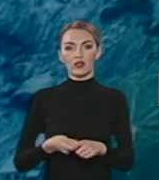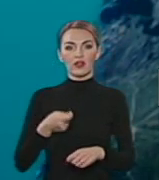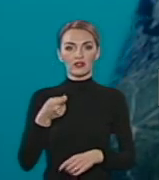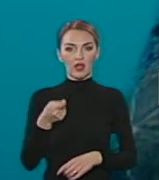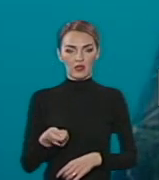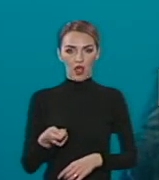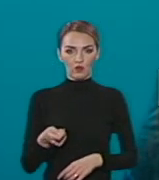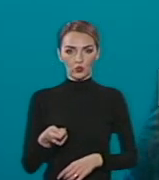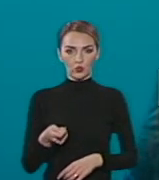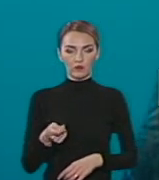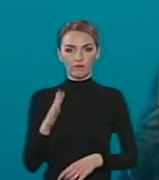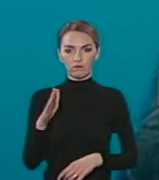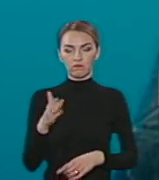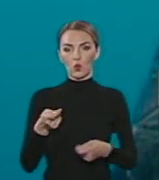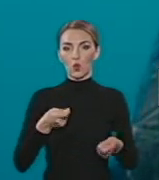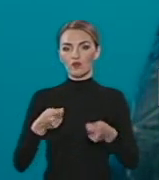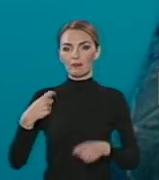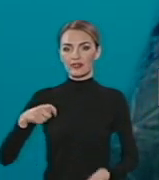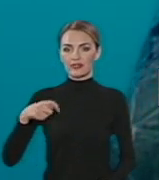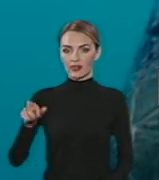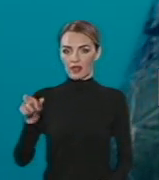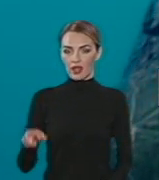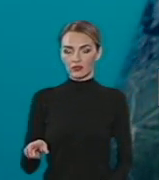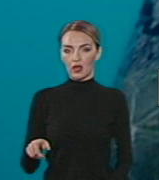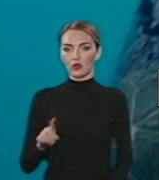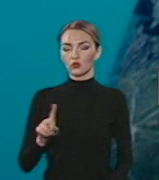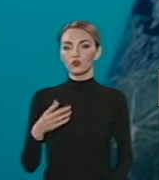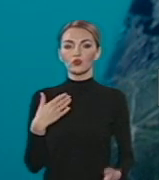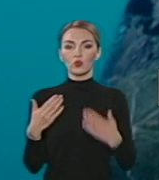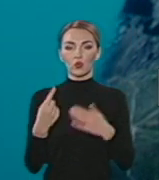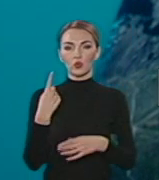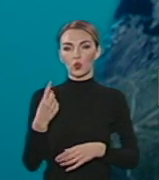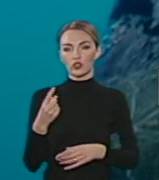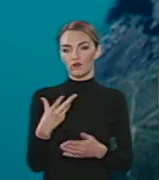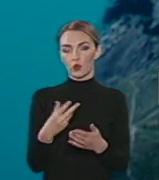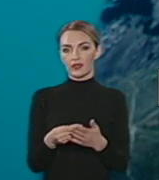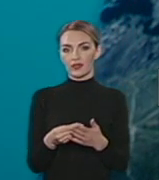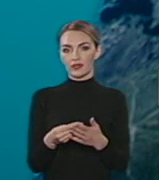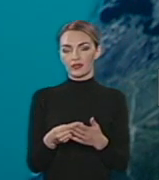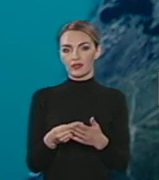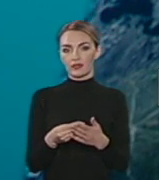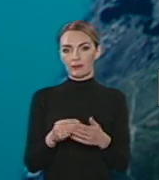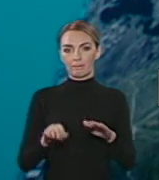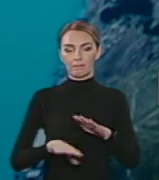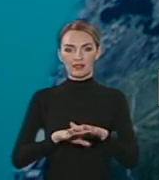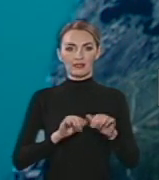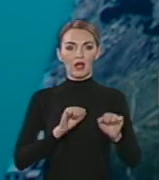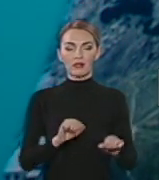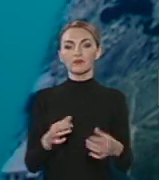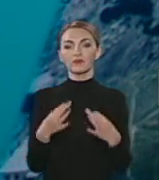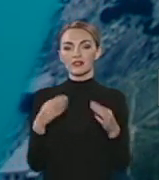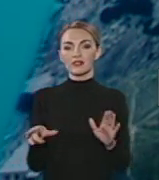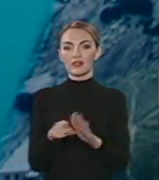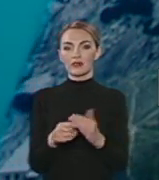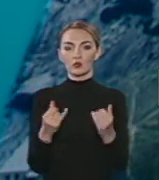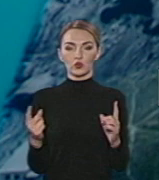заяву в Офіс президента щодо одного з своїх підзахисних. От розкажіть докладно, з ким ви